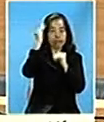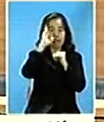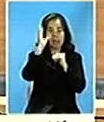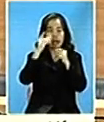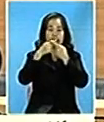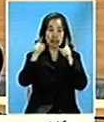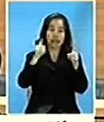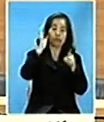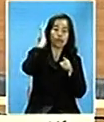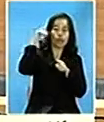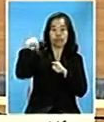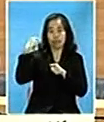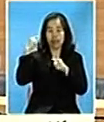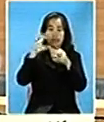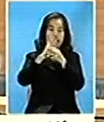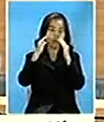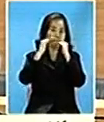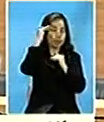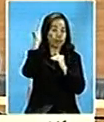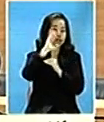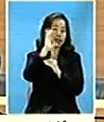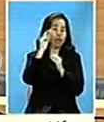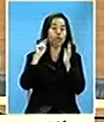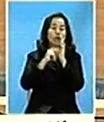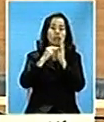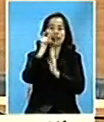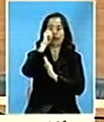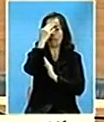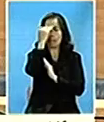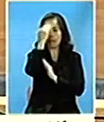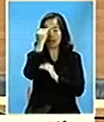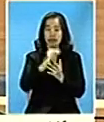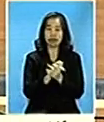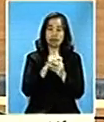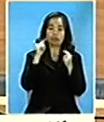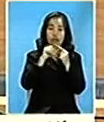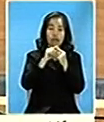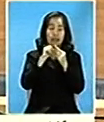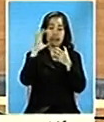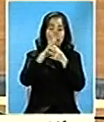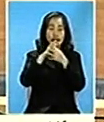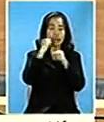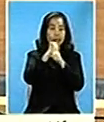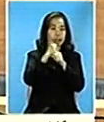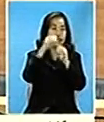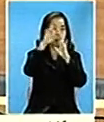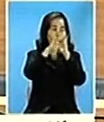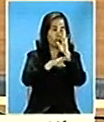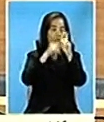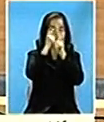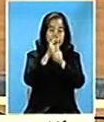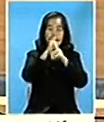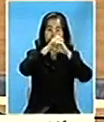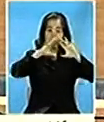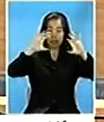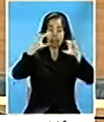างระหว่างเพศในทุกรูปแบบนั้นก็คือว่านะคะมันเป็นมาตรการที่รัฐเนี่ยจะต้องดำเนิน